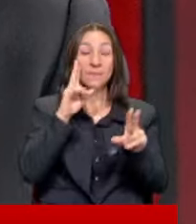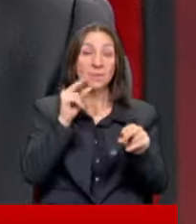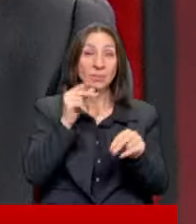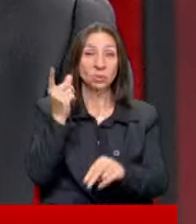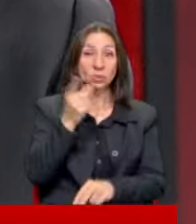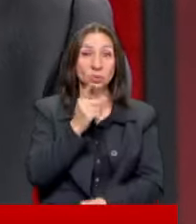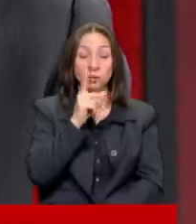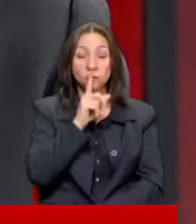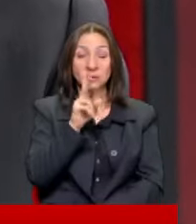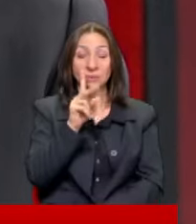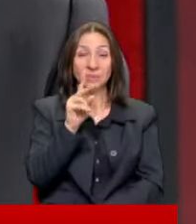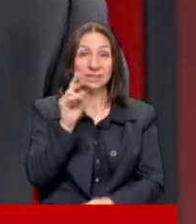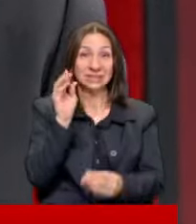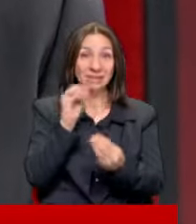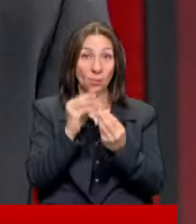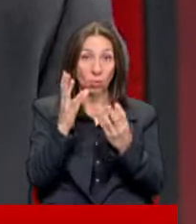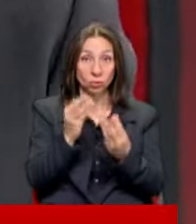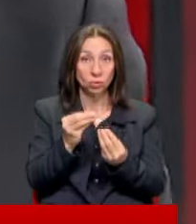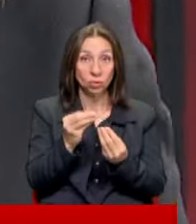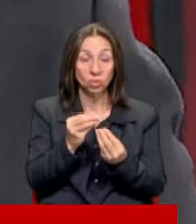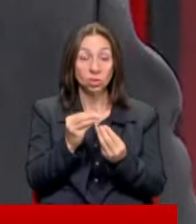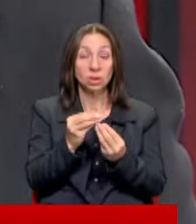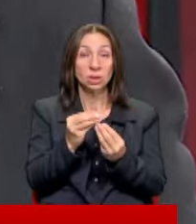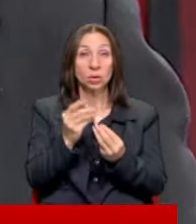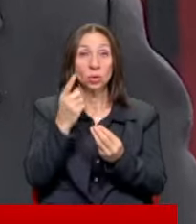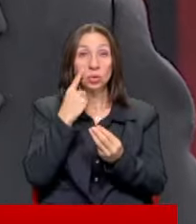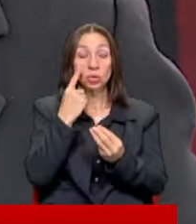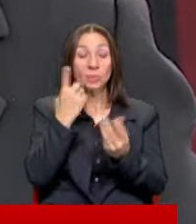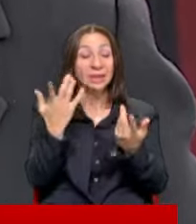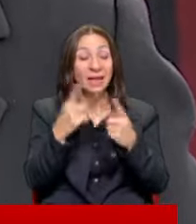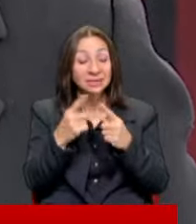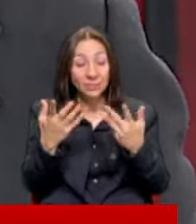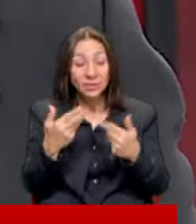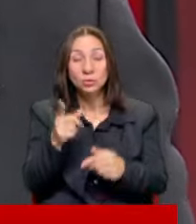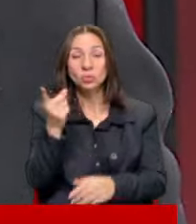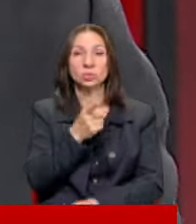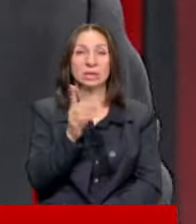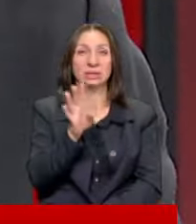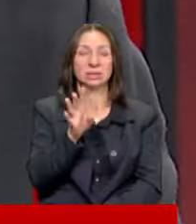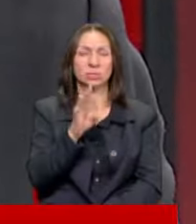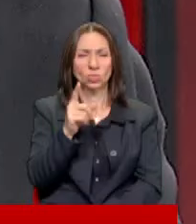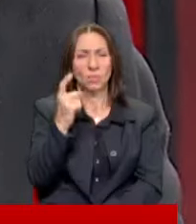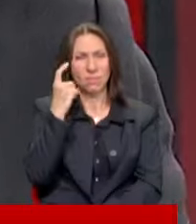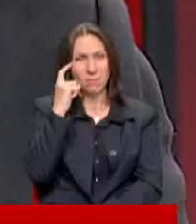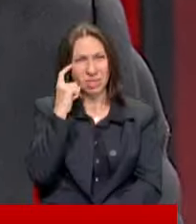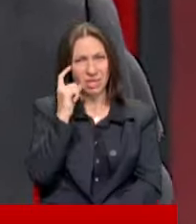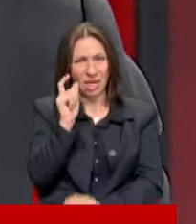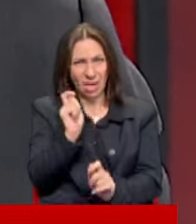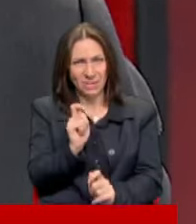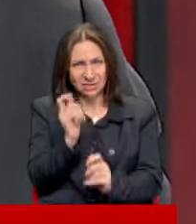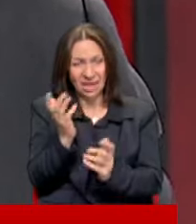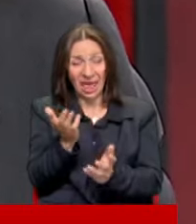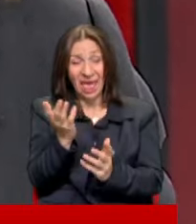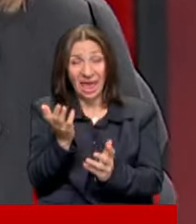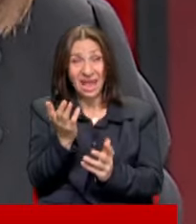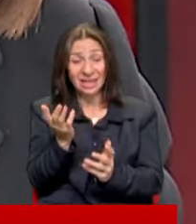% 1220 oranında zam geldi hükümet ne hesapladı % 40 yani Bu mantıkla davranırsak